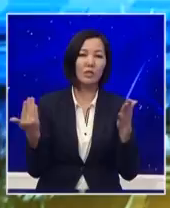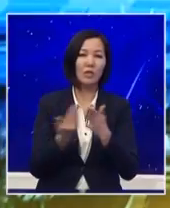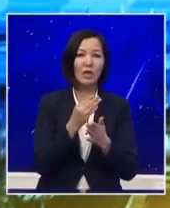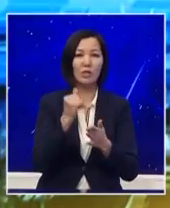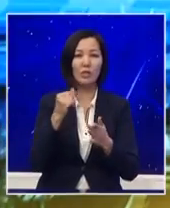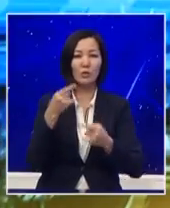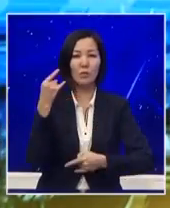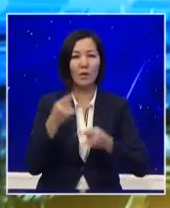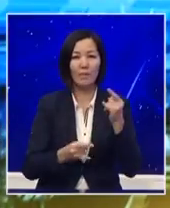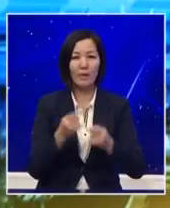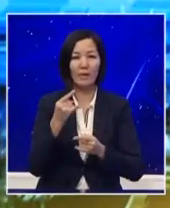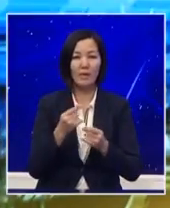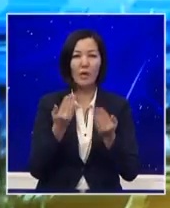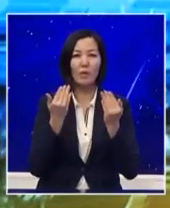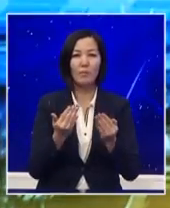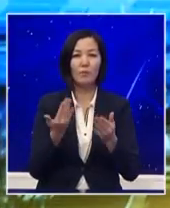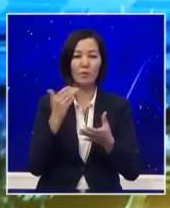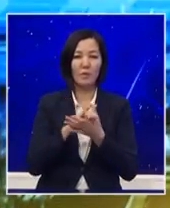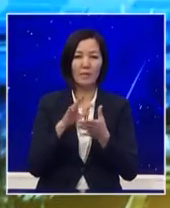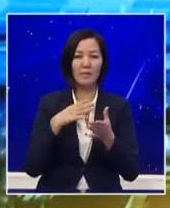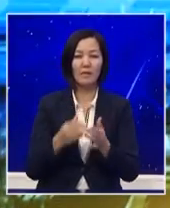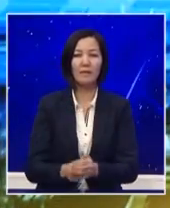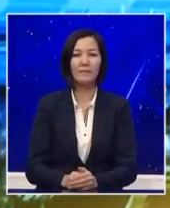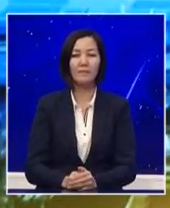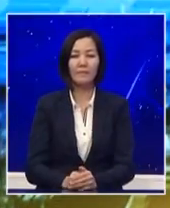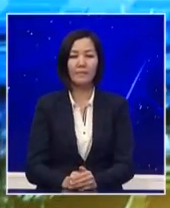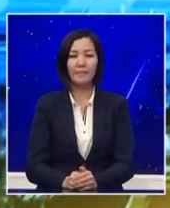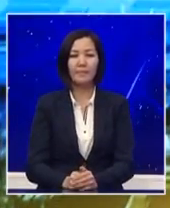толы жаңа қаулы Жетісу медиа ақпараттық алаңында таныстырылды.